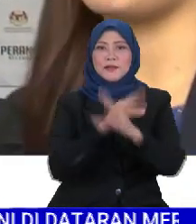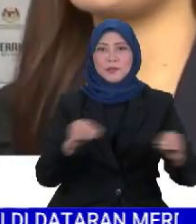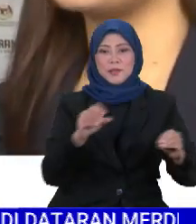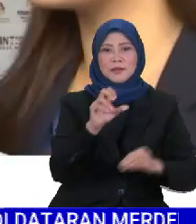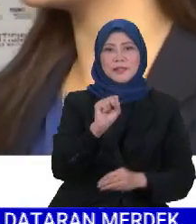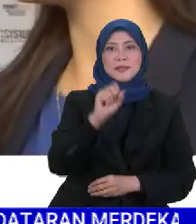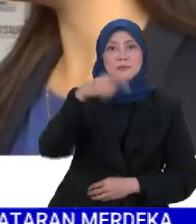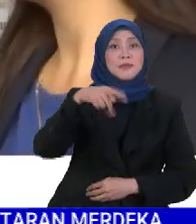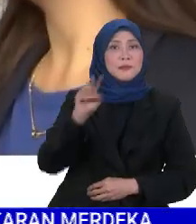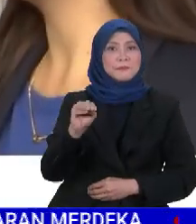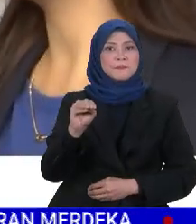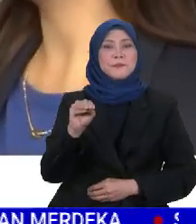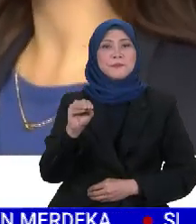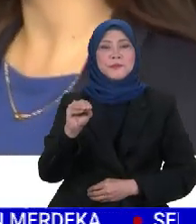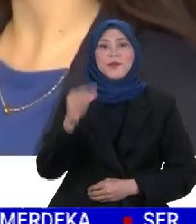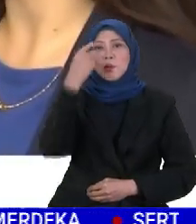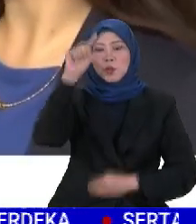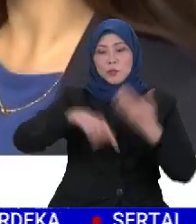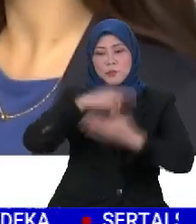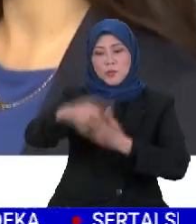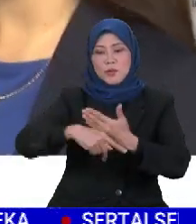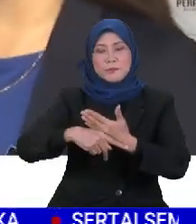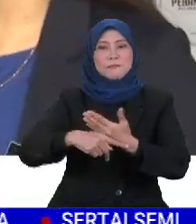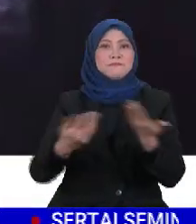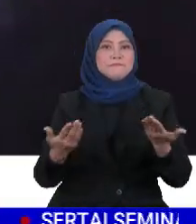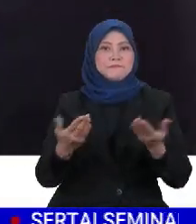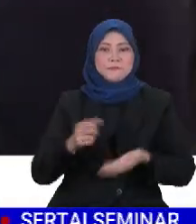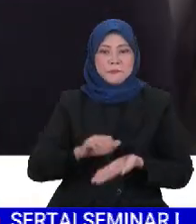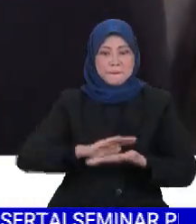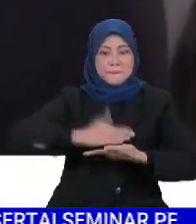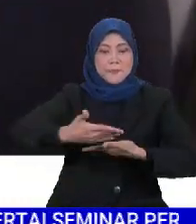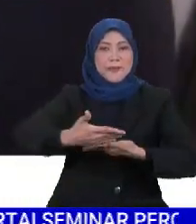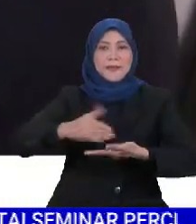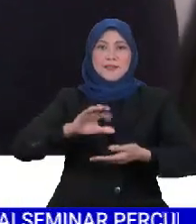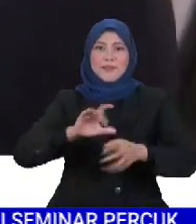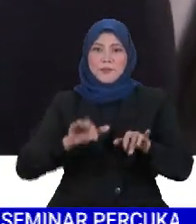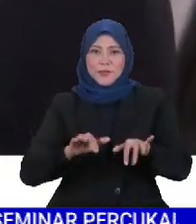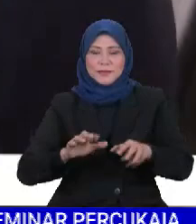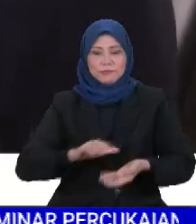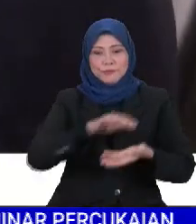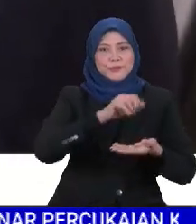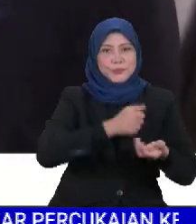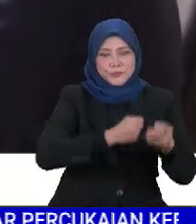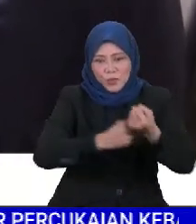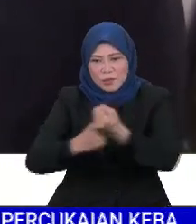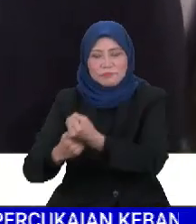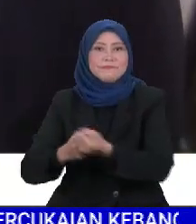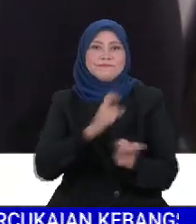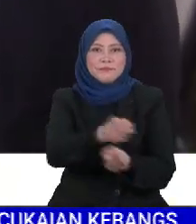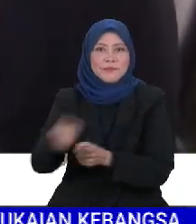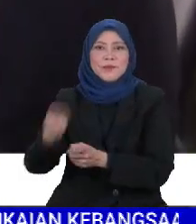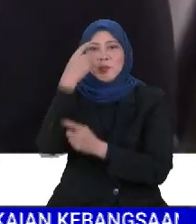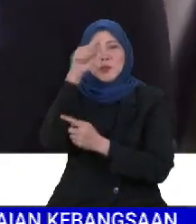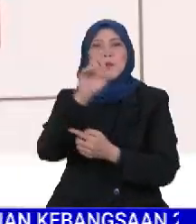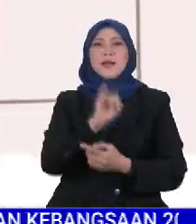Selamat Pagi Malaysia bersempena program sesi pengagihan peranti siswa di Auditorium Tun Ahmad Zaidi Adrus, Institut Pendidikan